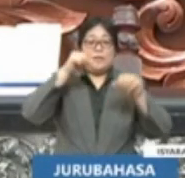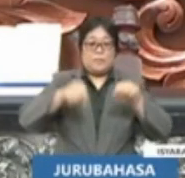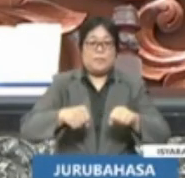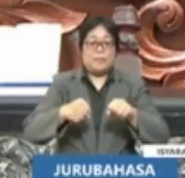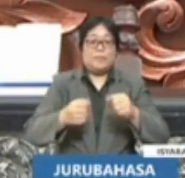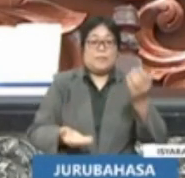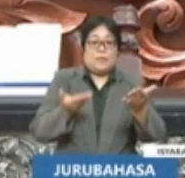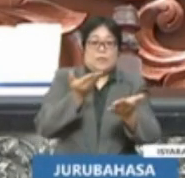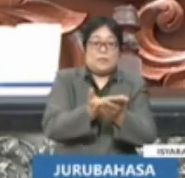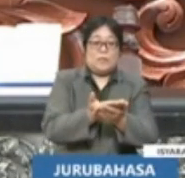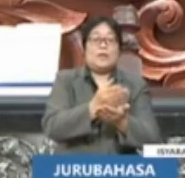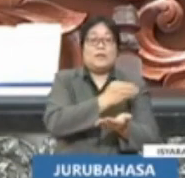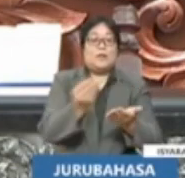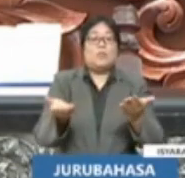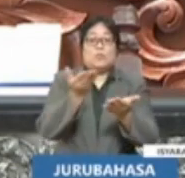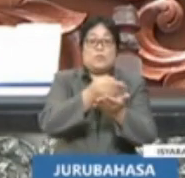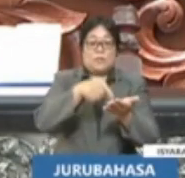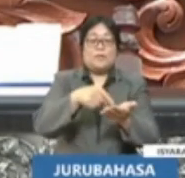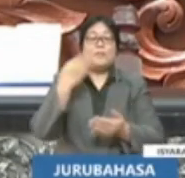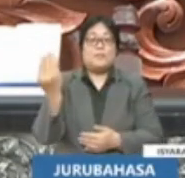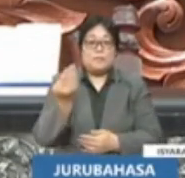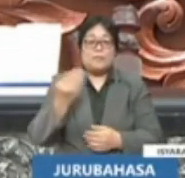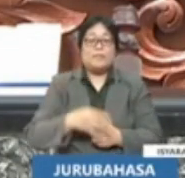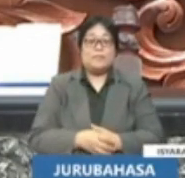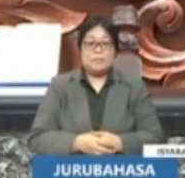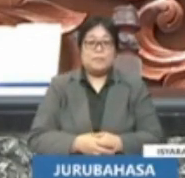benarkan usul itu, dan usul tersebut selalunya